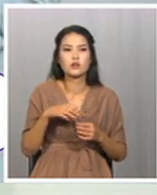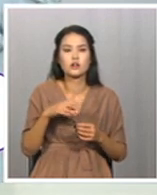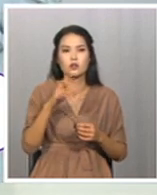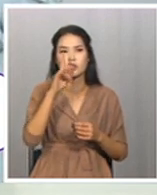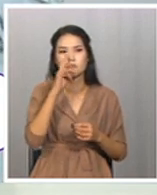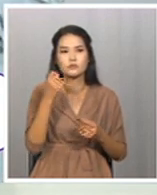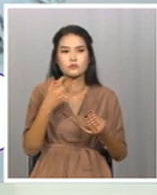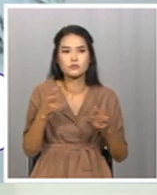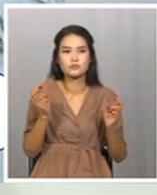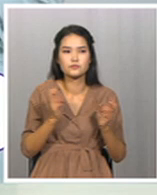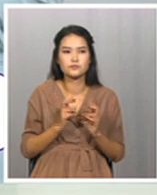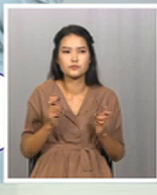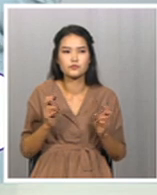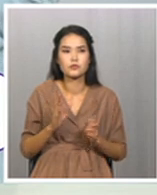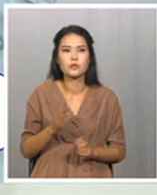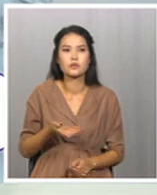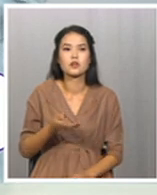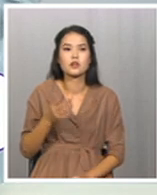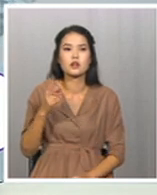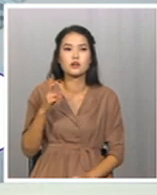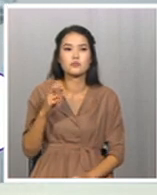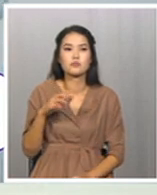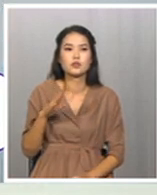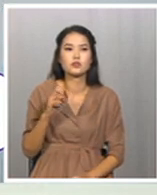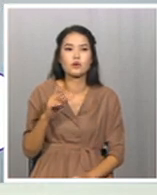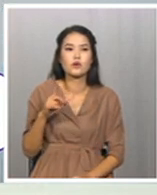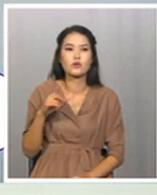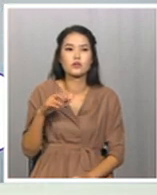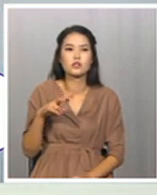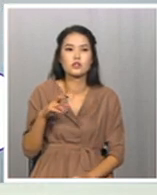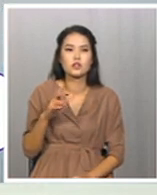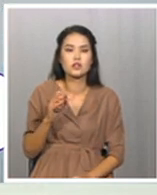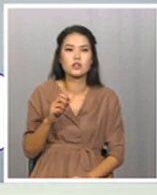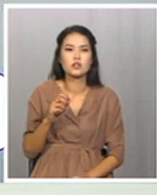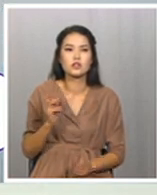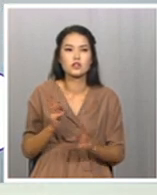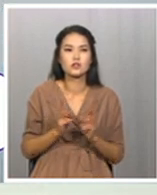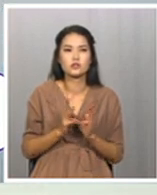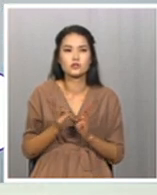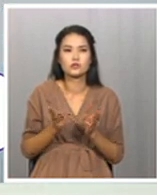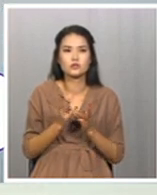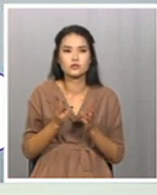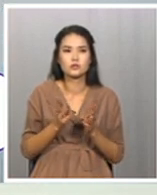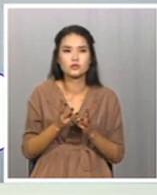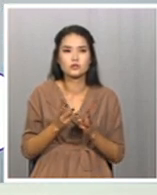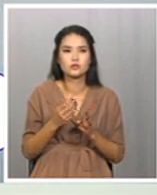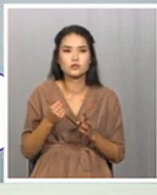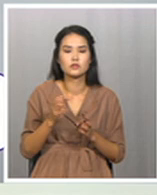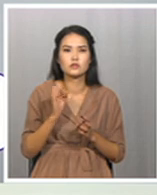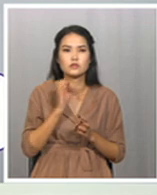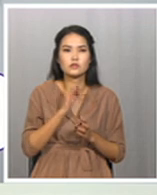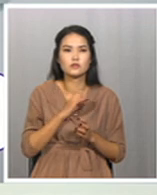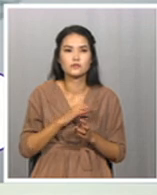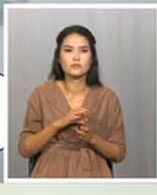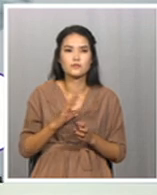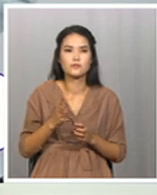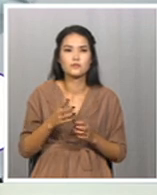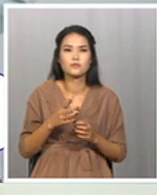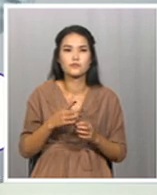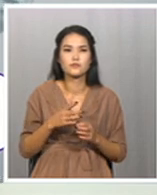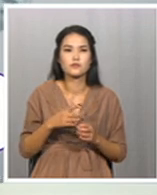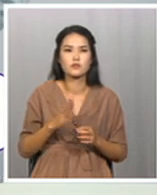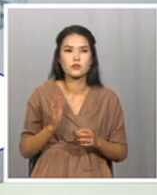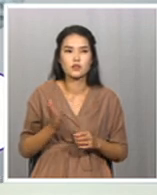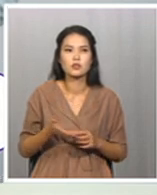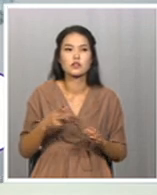алуда натрий гидроксиді кеңінен қолданылады. Сонымен қатар, биодизельді отын ретінде соңғы кездерде қолданылып